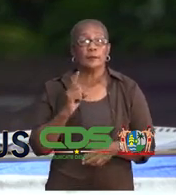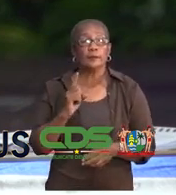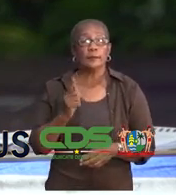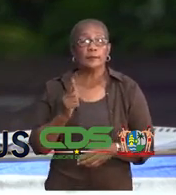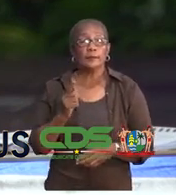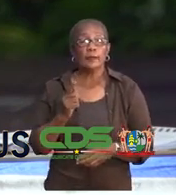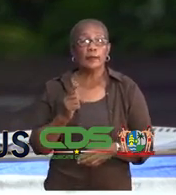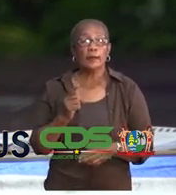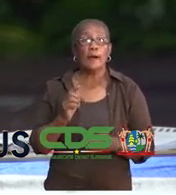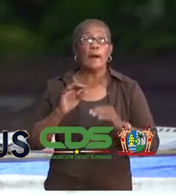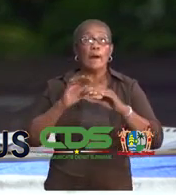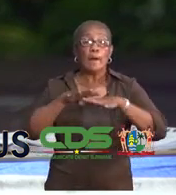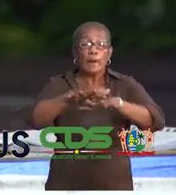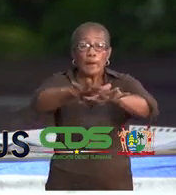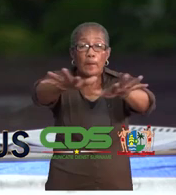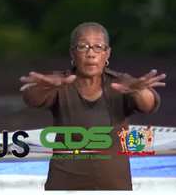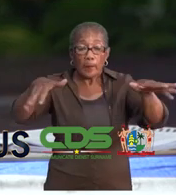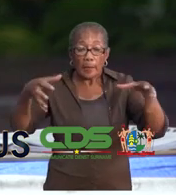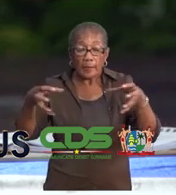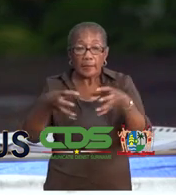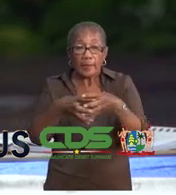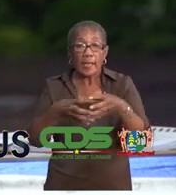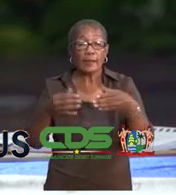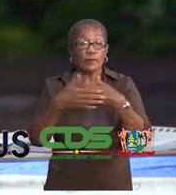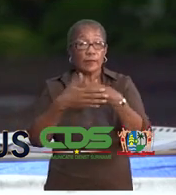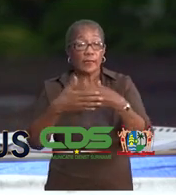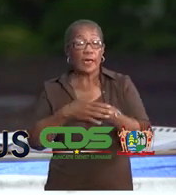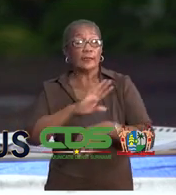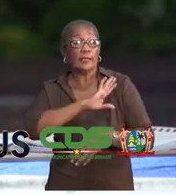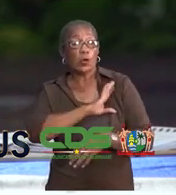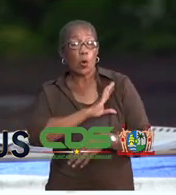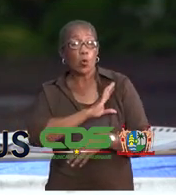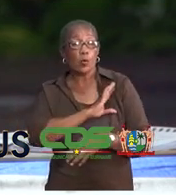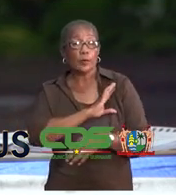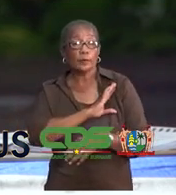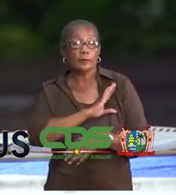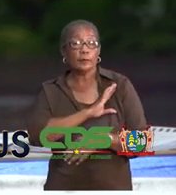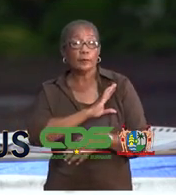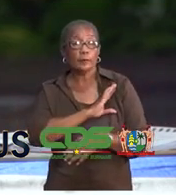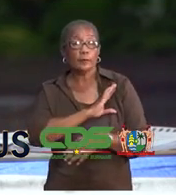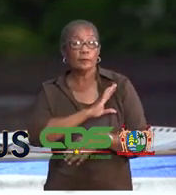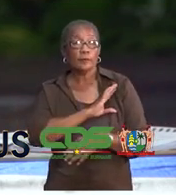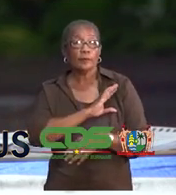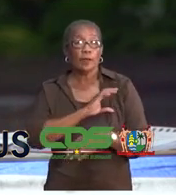de plenaire sessie. Er zal ook een